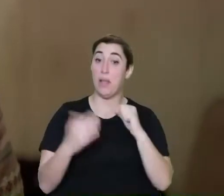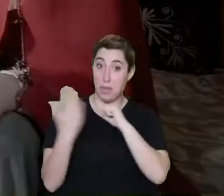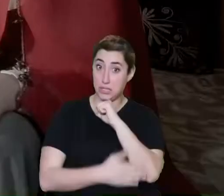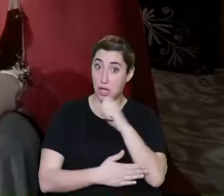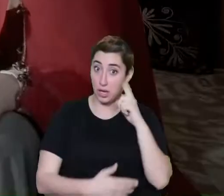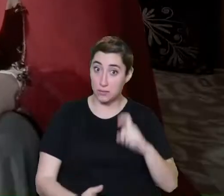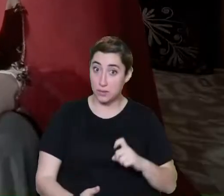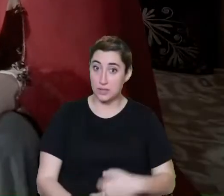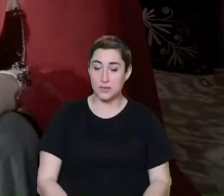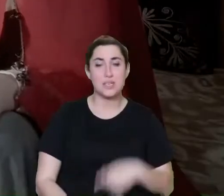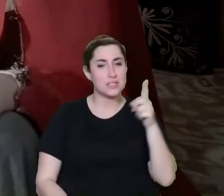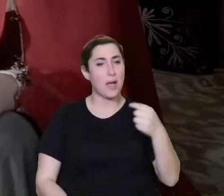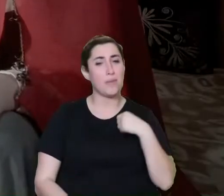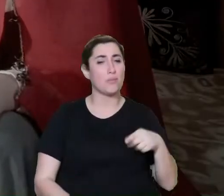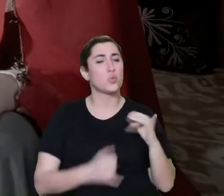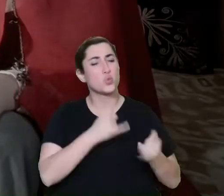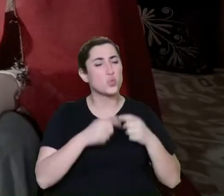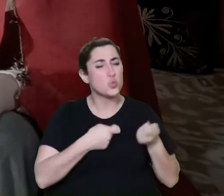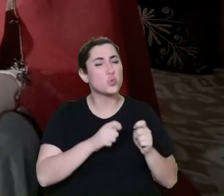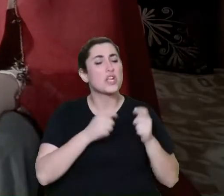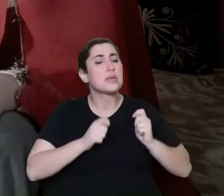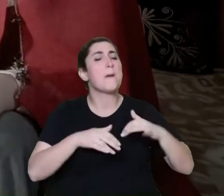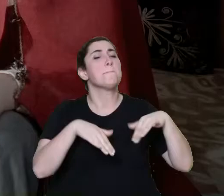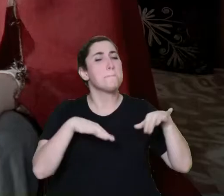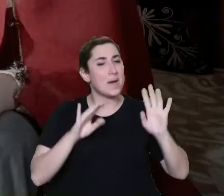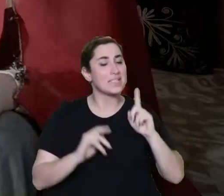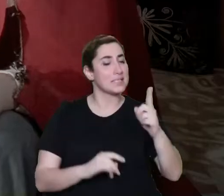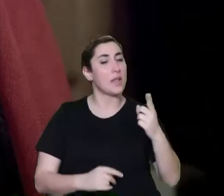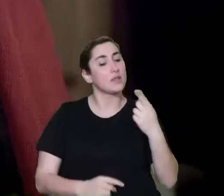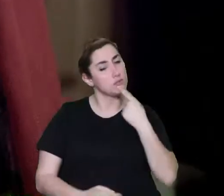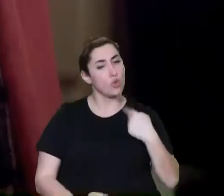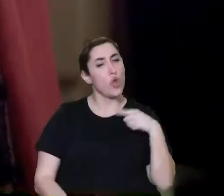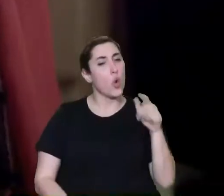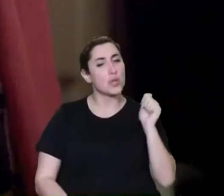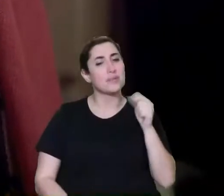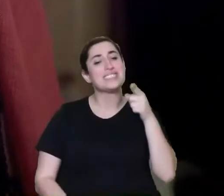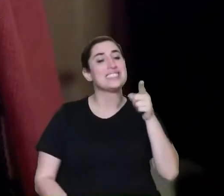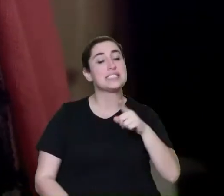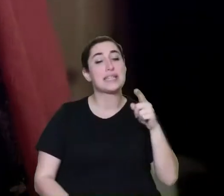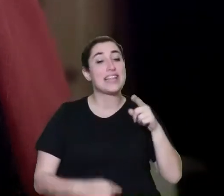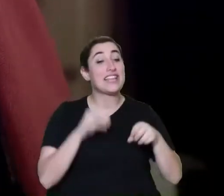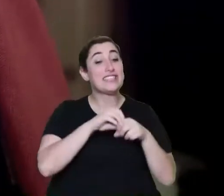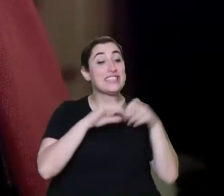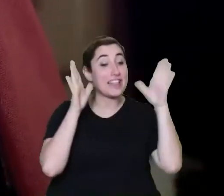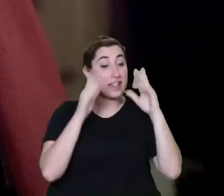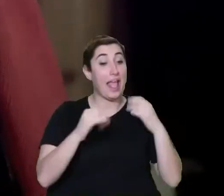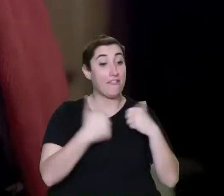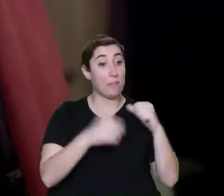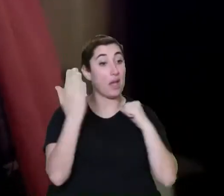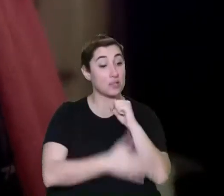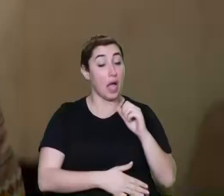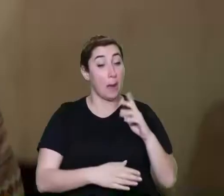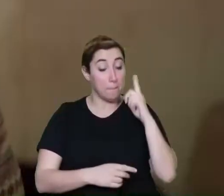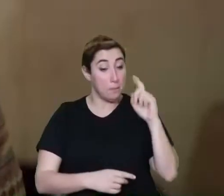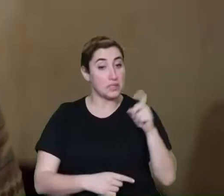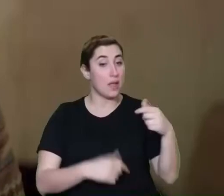yasaktır? Sen benimle bu kadar uğraşacağına, sen de o vakit. Sizin dininizde yasak mıdır da evlenmek böyle